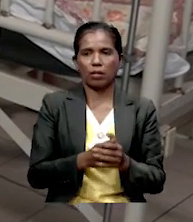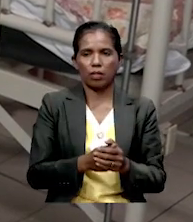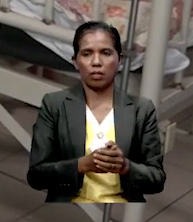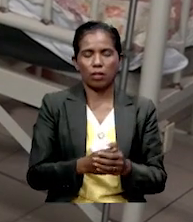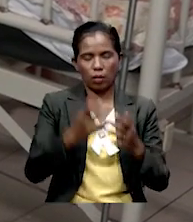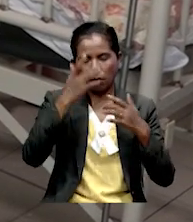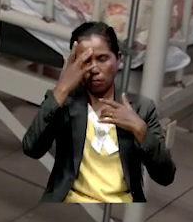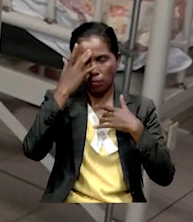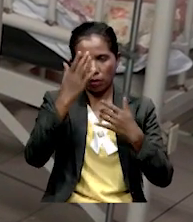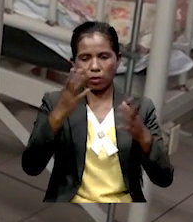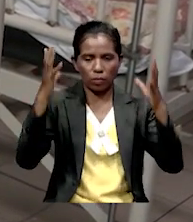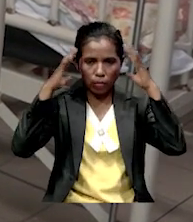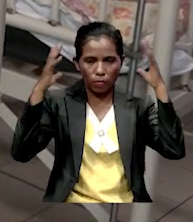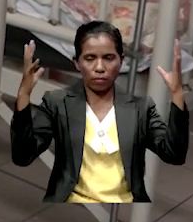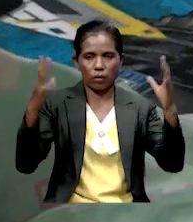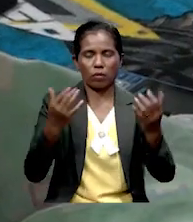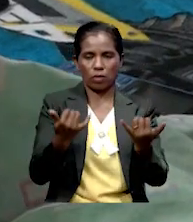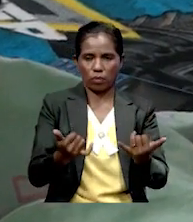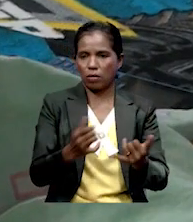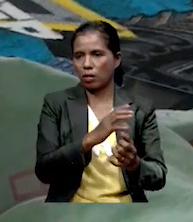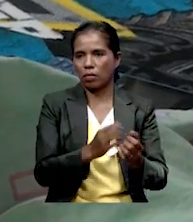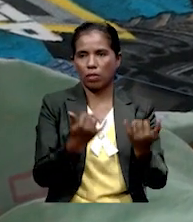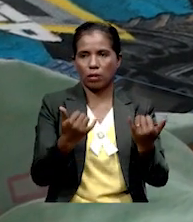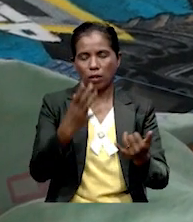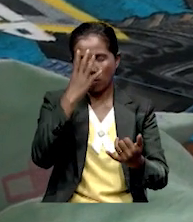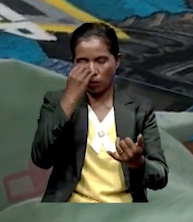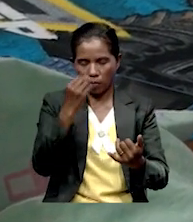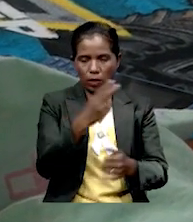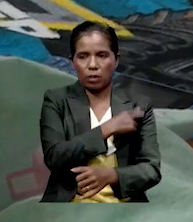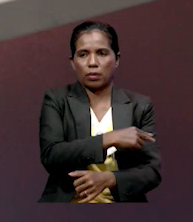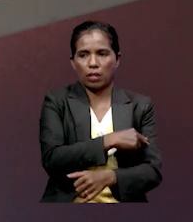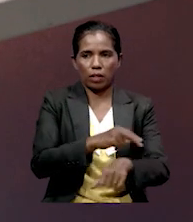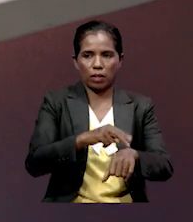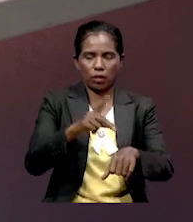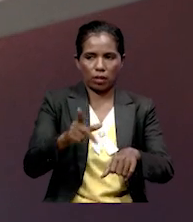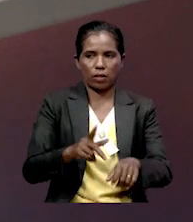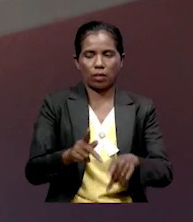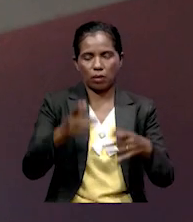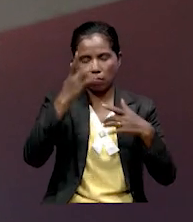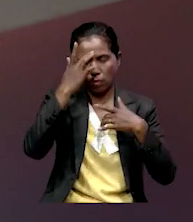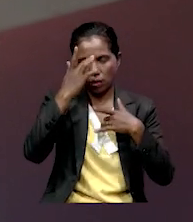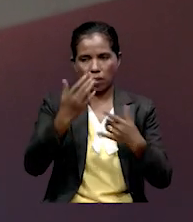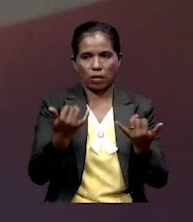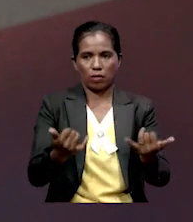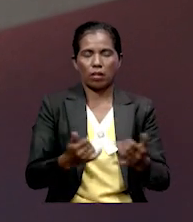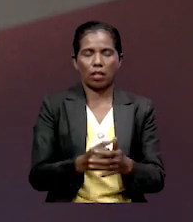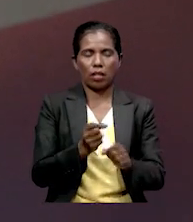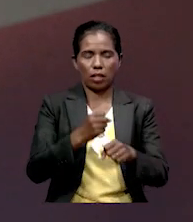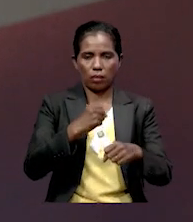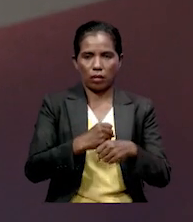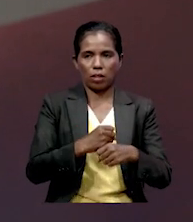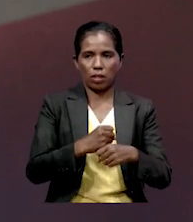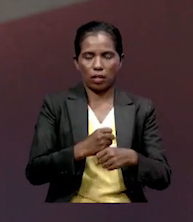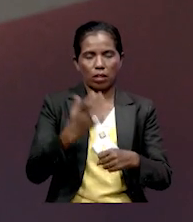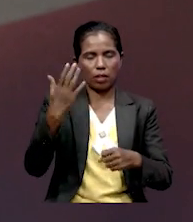sofre moras hidrocepalus nebe tohin lorong kontinua baixa i hospital nasional. Paciente Jorginho dadau ne halau hela tratamentu